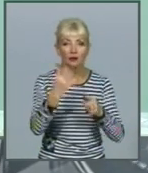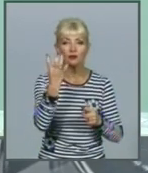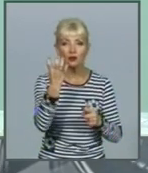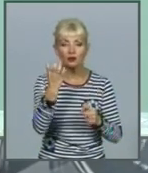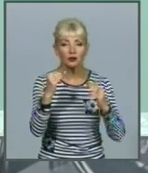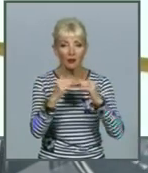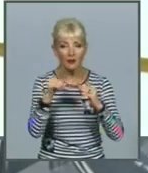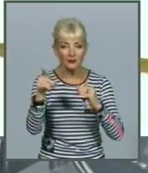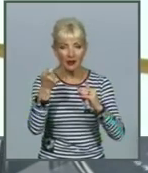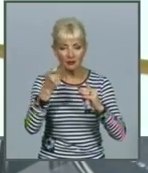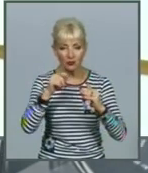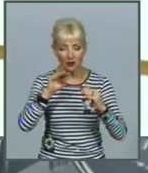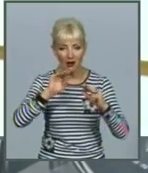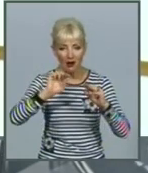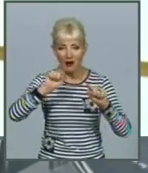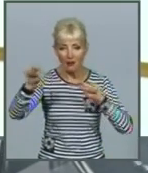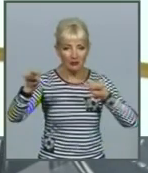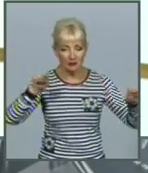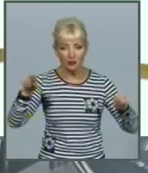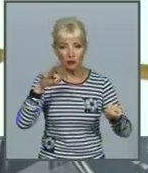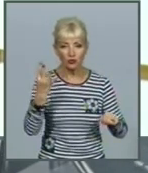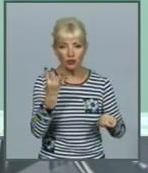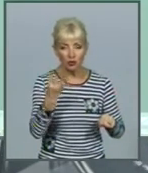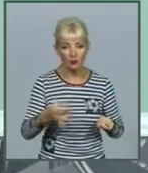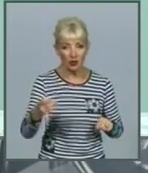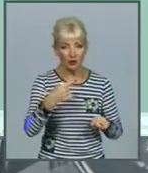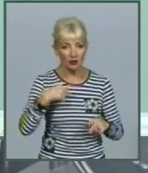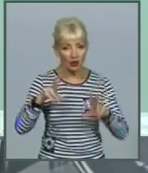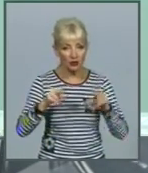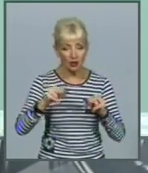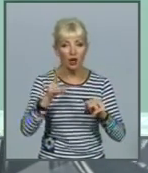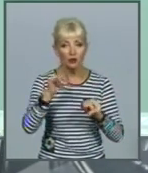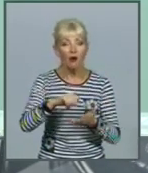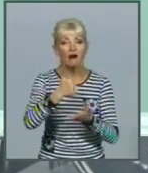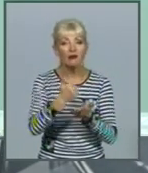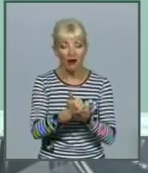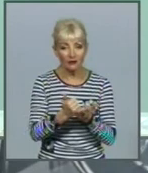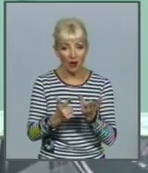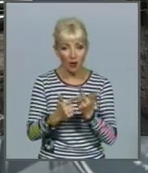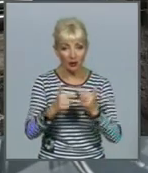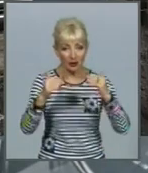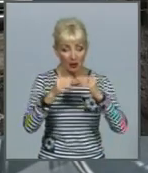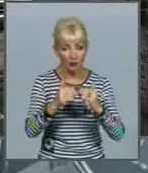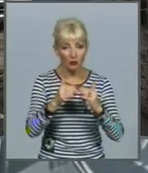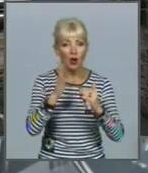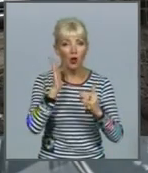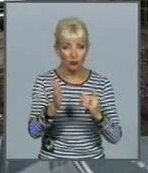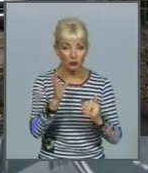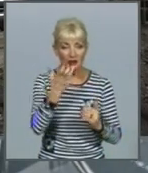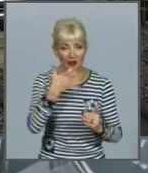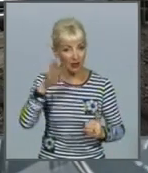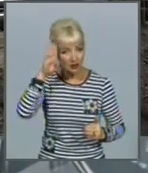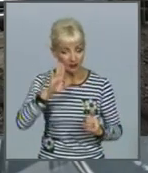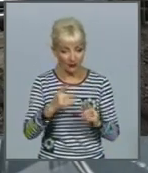по 4 районам в основном. Я считаю, что основная масса домов из этих 400 будет подключена уже в эти выходные. Більше того,